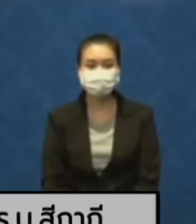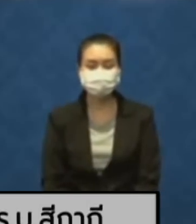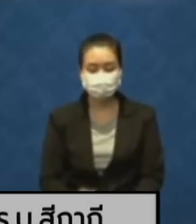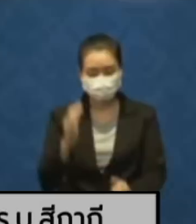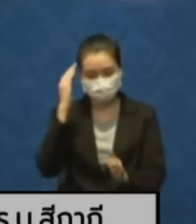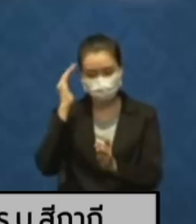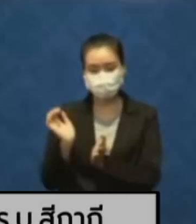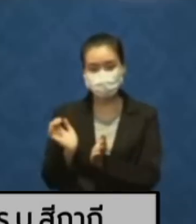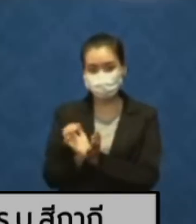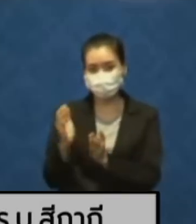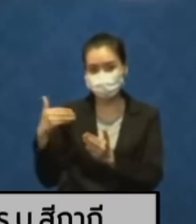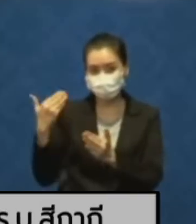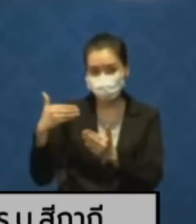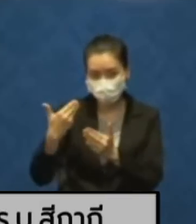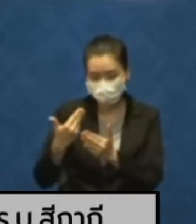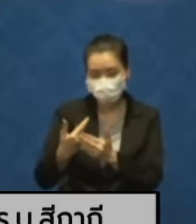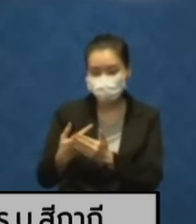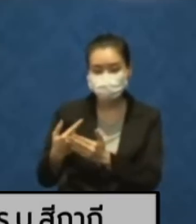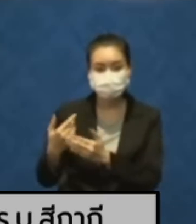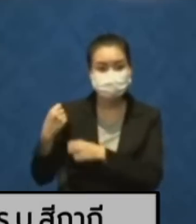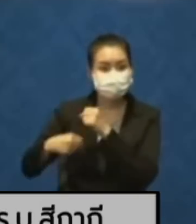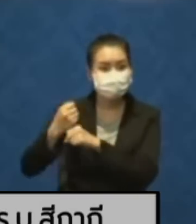ตำรวจกทำงานมาอย่น้อยนำต Lewand